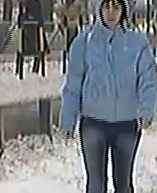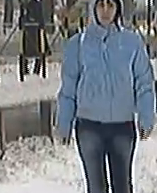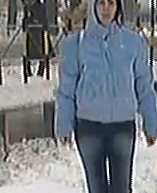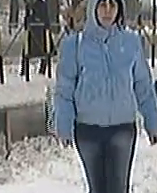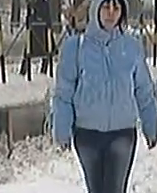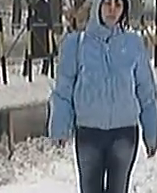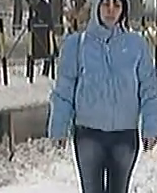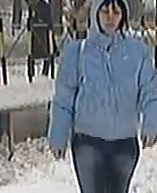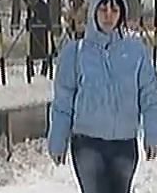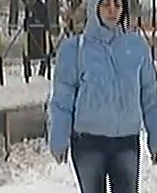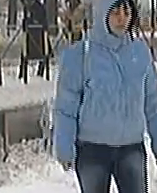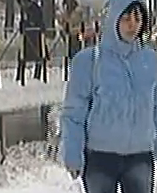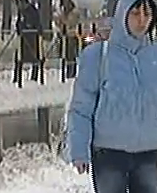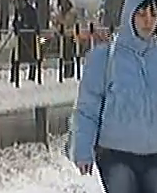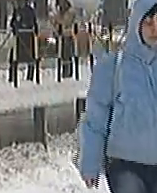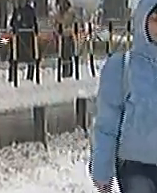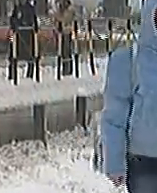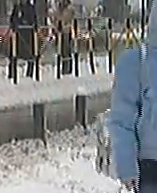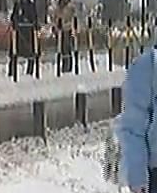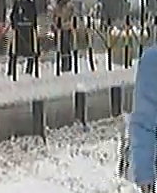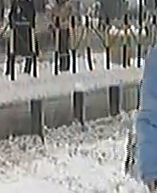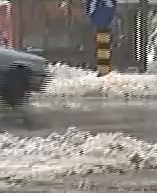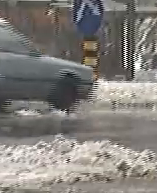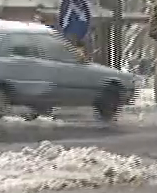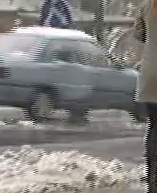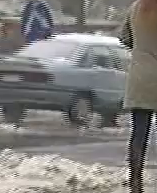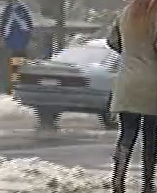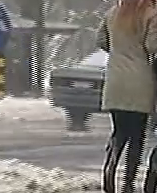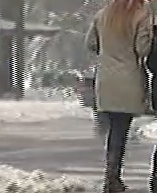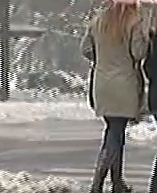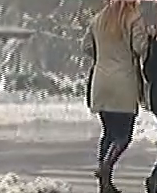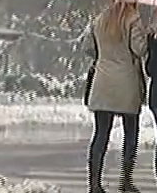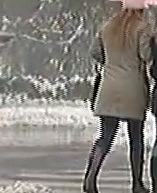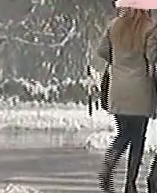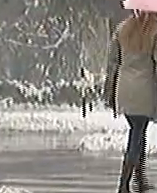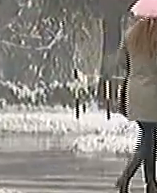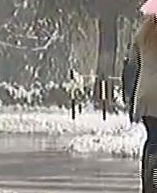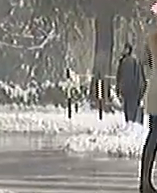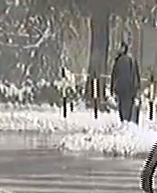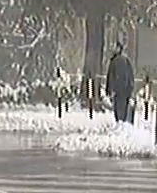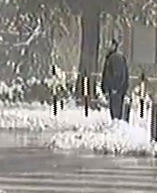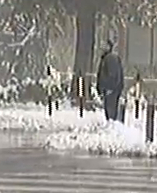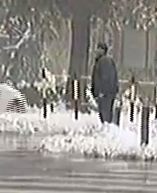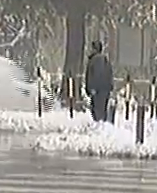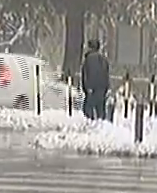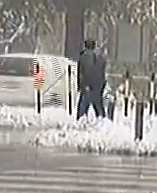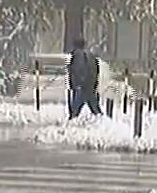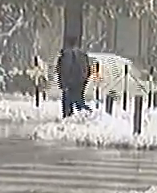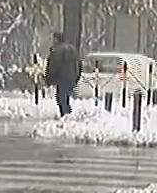Do kraja dana oblačno sa slabom kišom, na istoku uveče sa susnežicom i snegom. Maksimalna temperatura 7 stepeni.